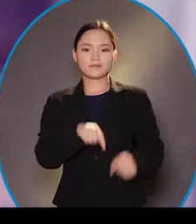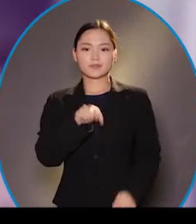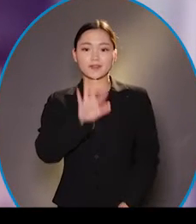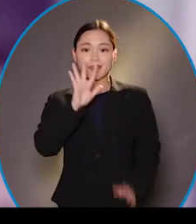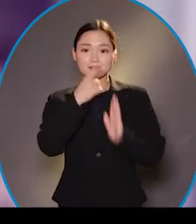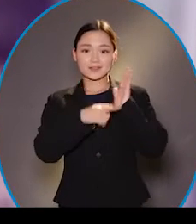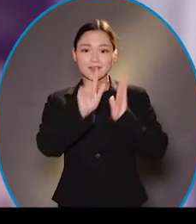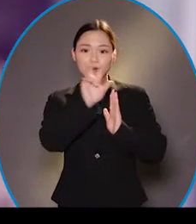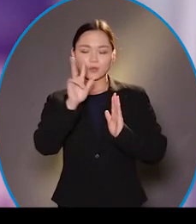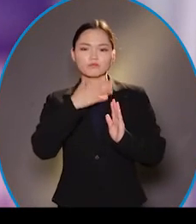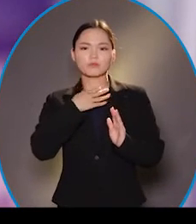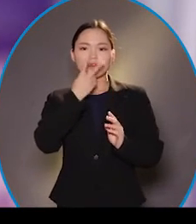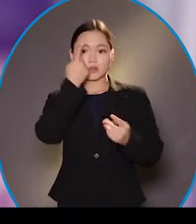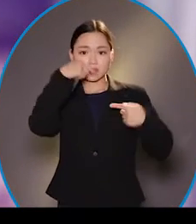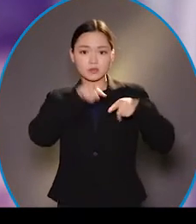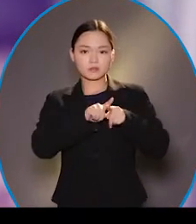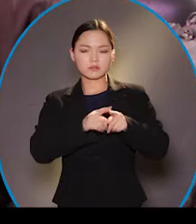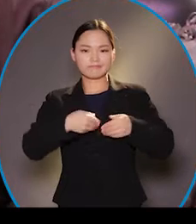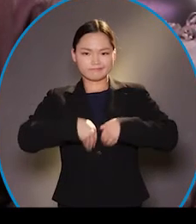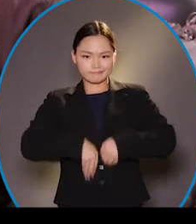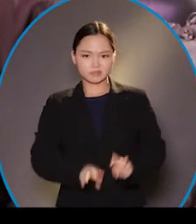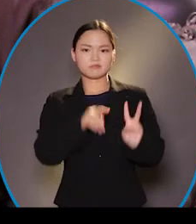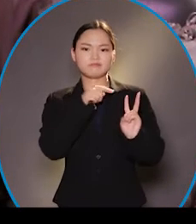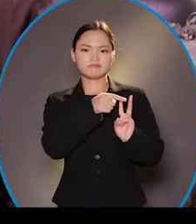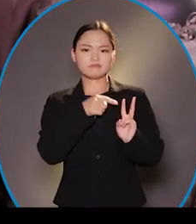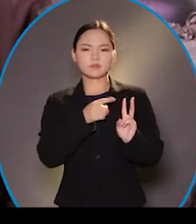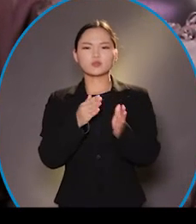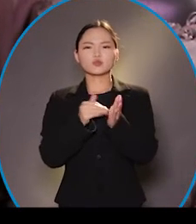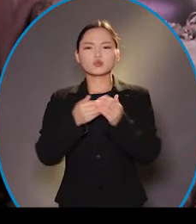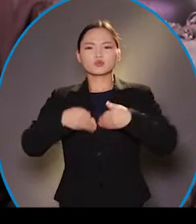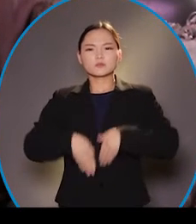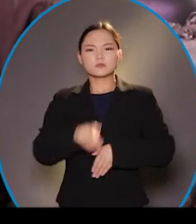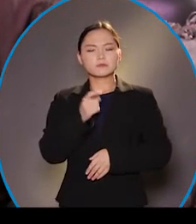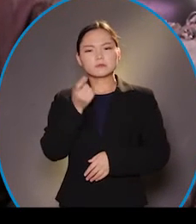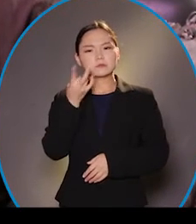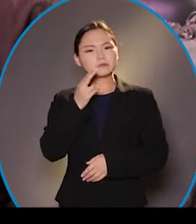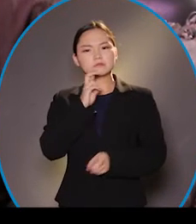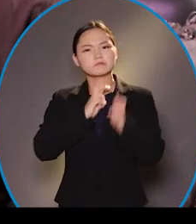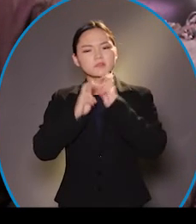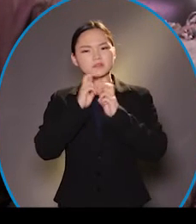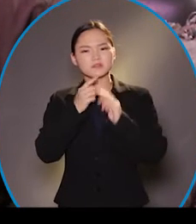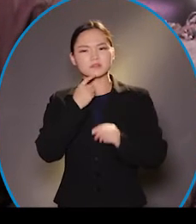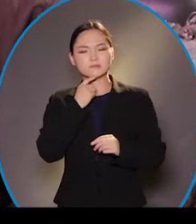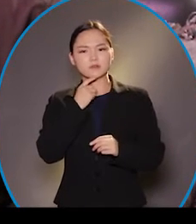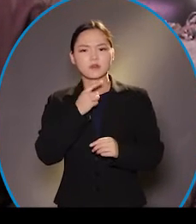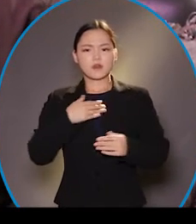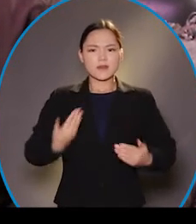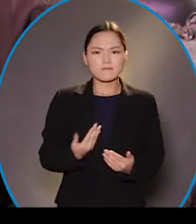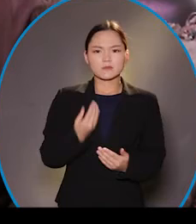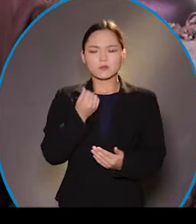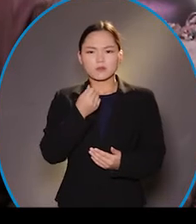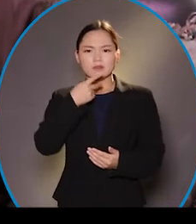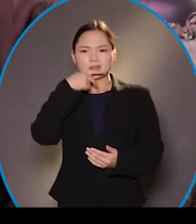өгтөрсөн. Хоёр ихэр. Тэгээд дутуу төрөлт гээд бас нэлээ хүнд байсан. Тэр үед нь бас яг ажлын шаардлага, амьдралын